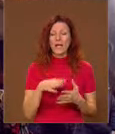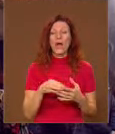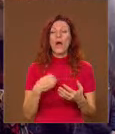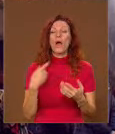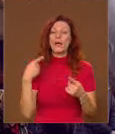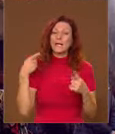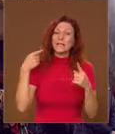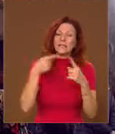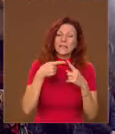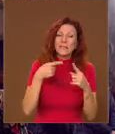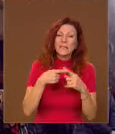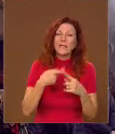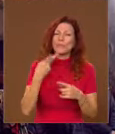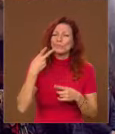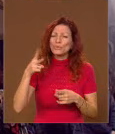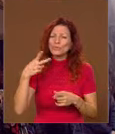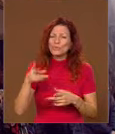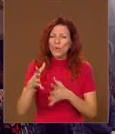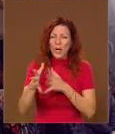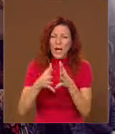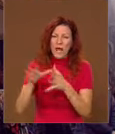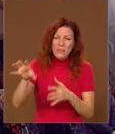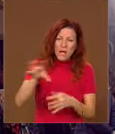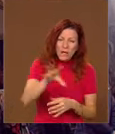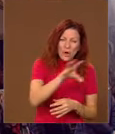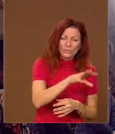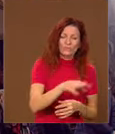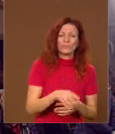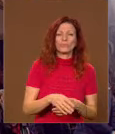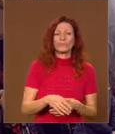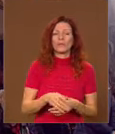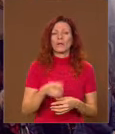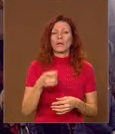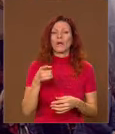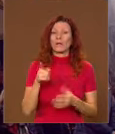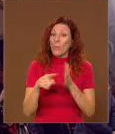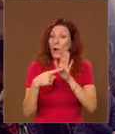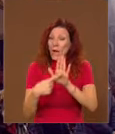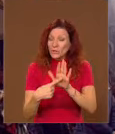слепи и хроми за Божия закон, за Божията воля.